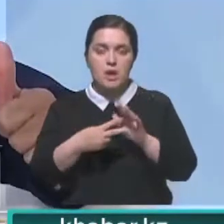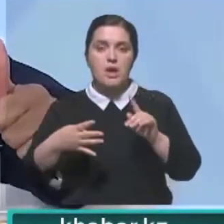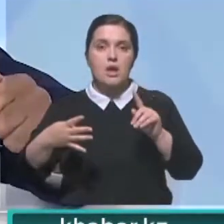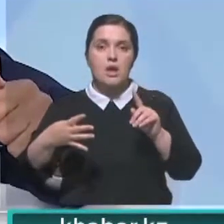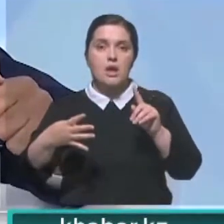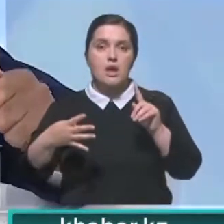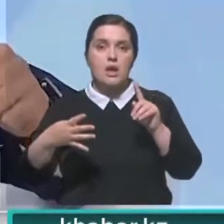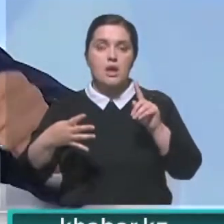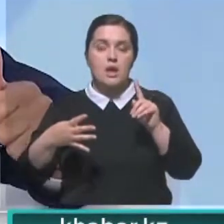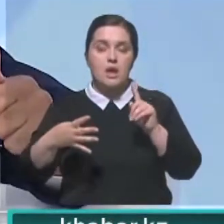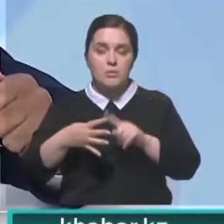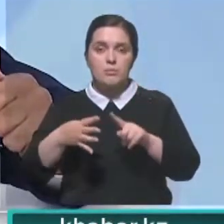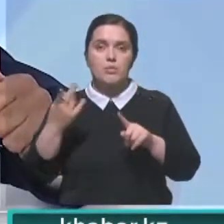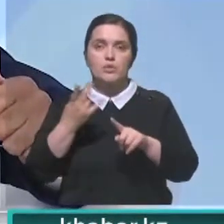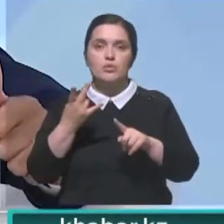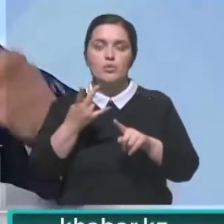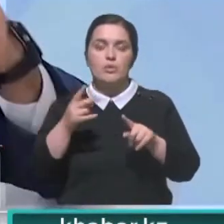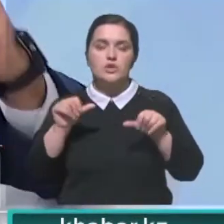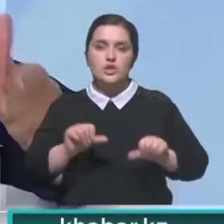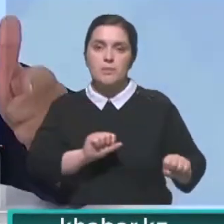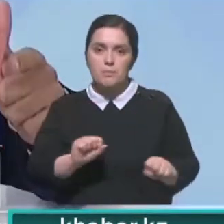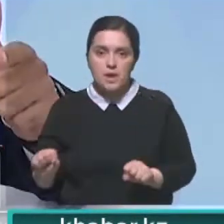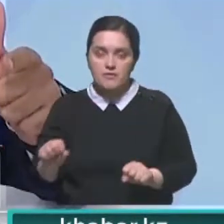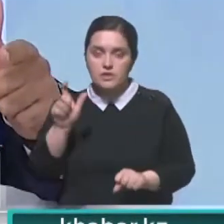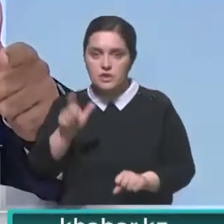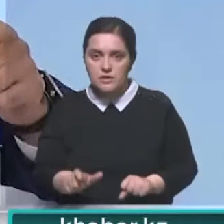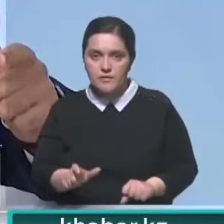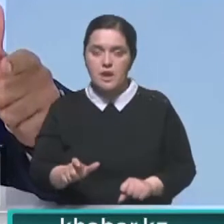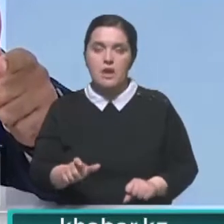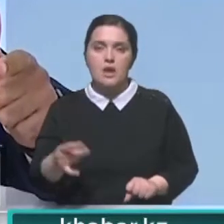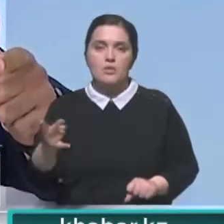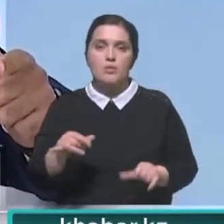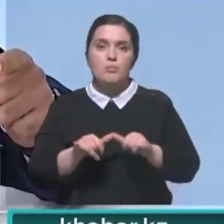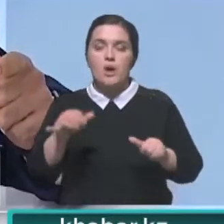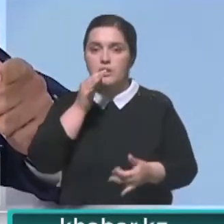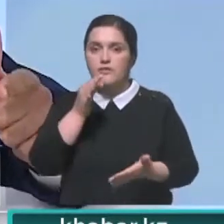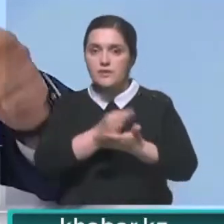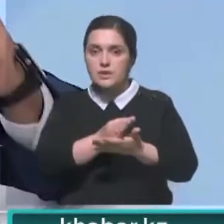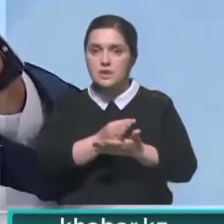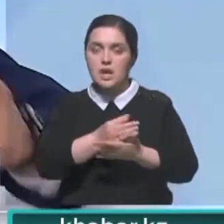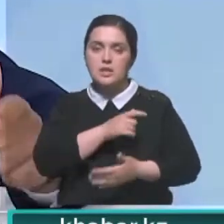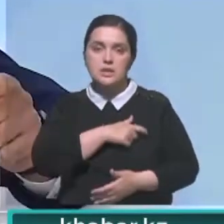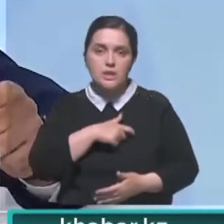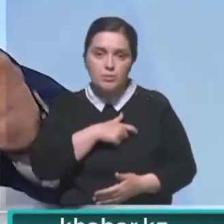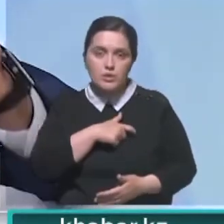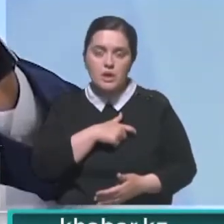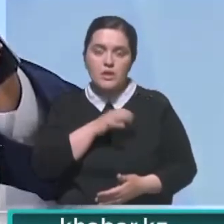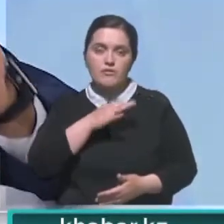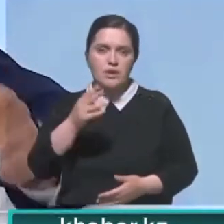системы защиты прав человека в нашей стране. Во-вторых, повышение ответственности депутатов и повышение